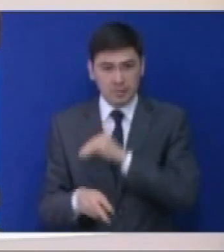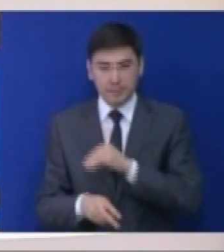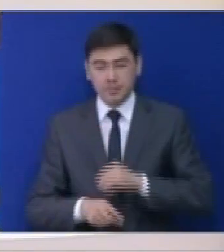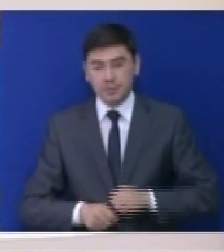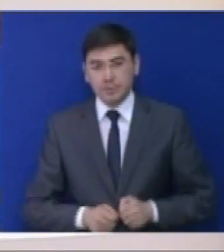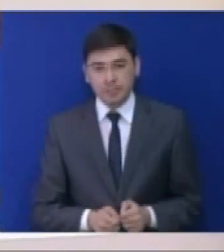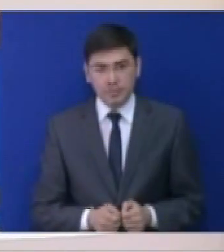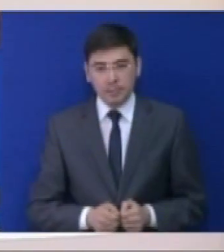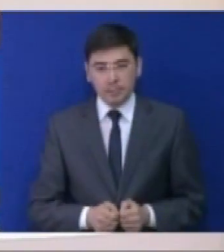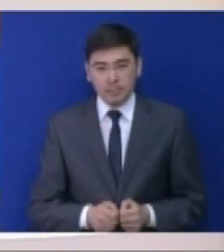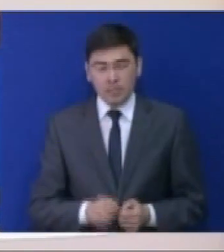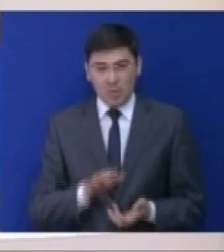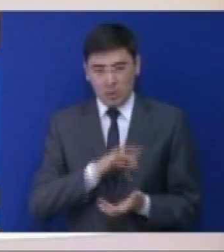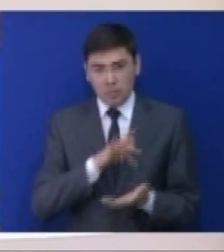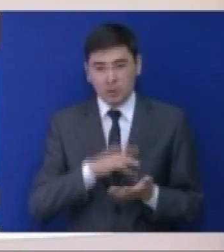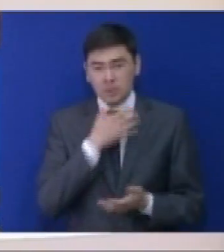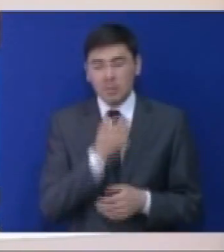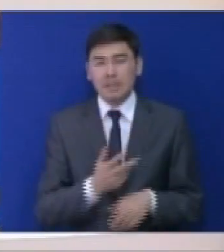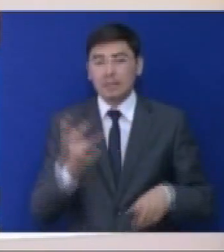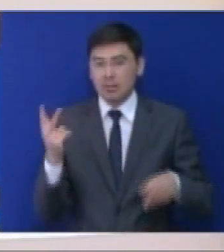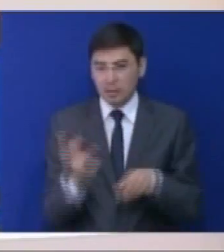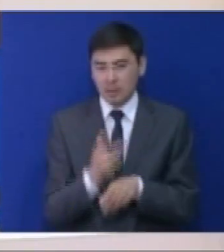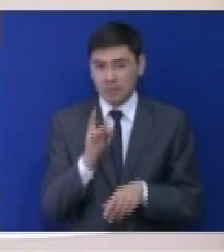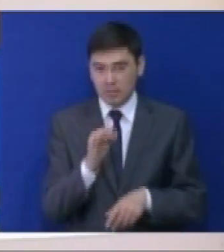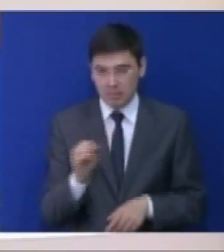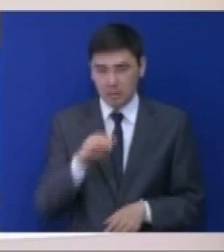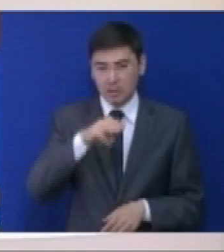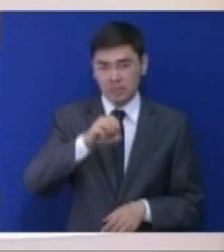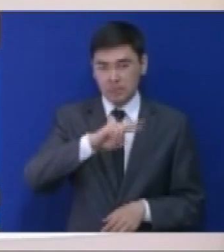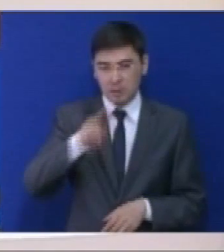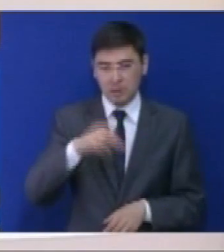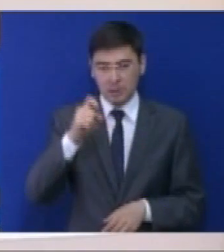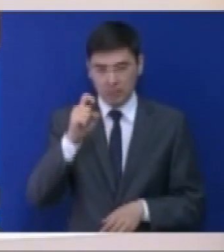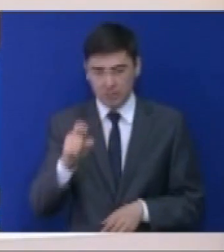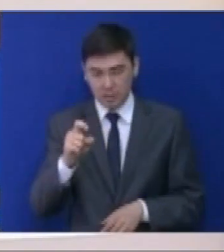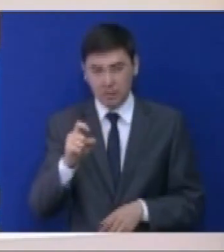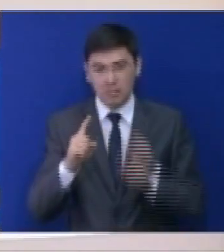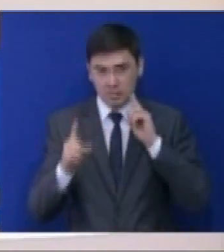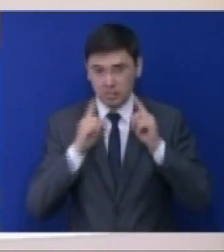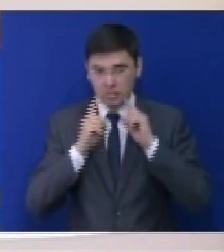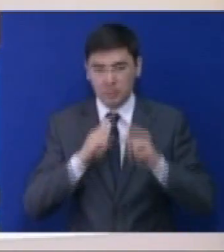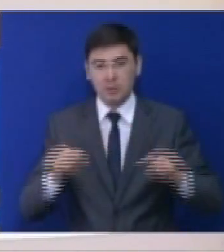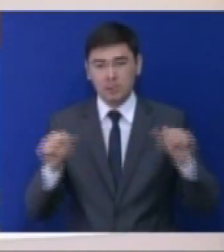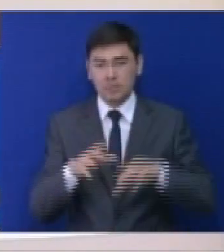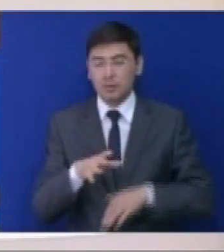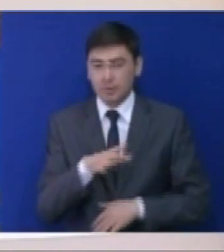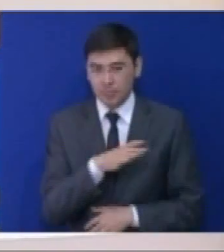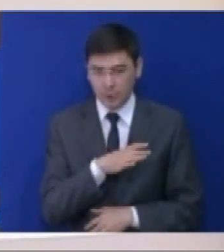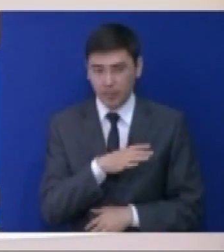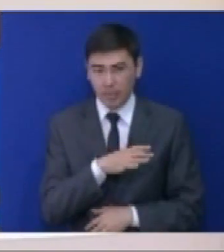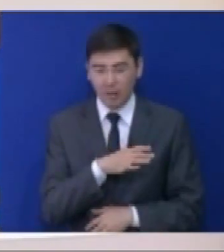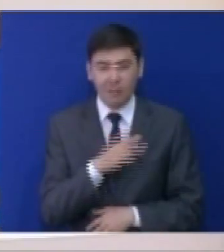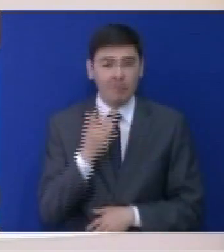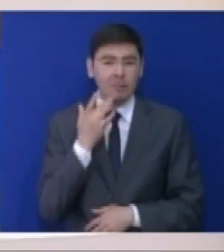Қаламызда үшінші рет TEDx Семей қалқаралық конференциясы өтті. TED Global дүниежүзілік ұйымымен лицензияланған